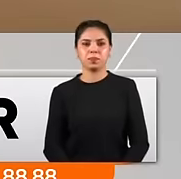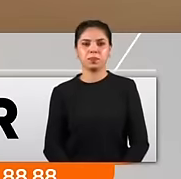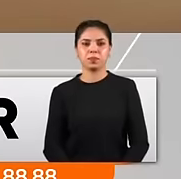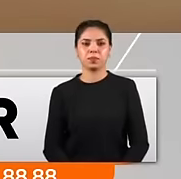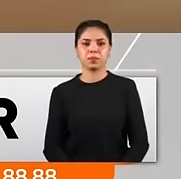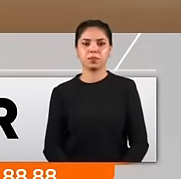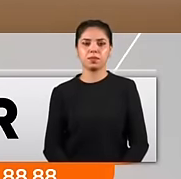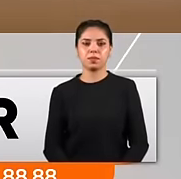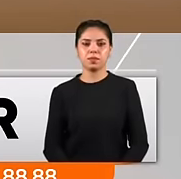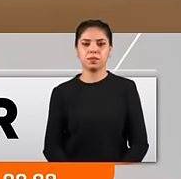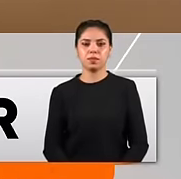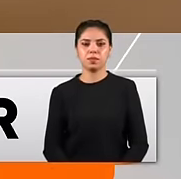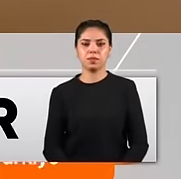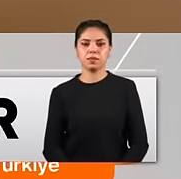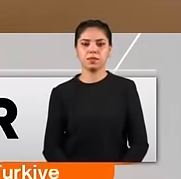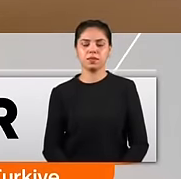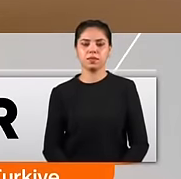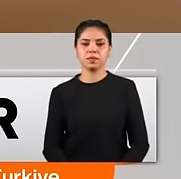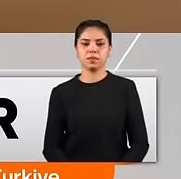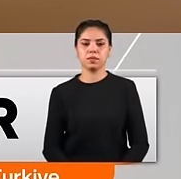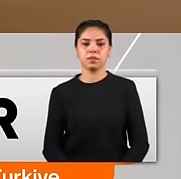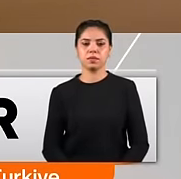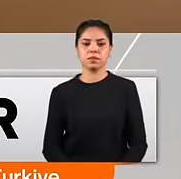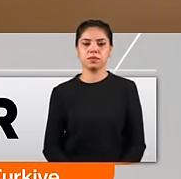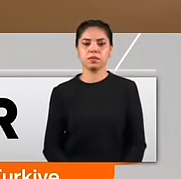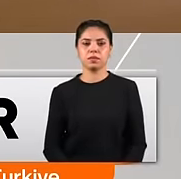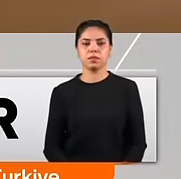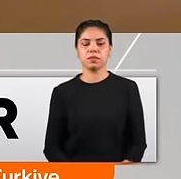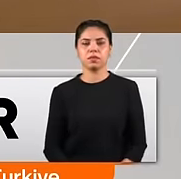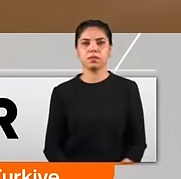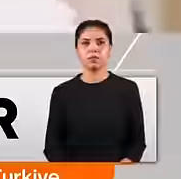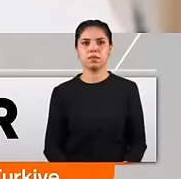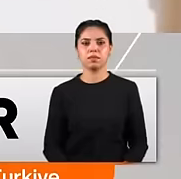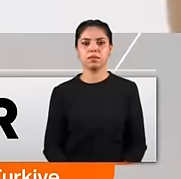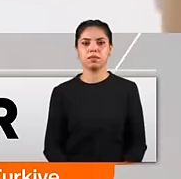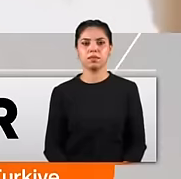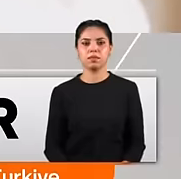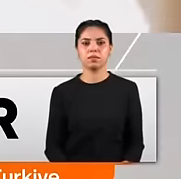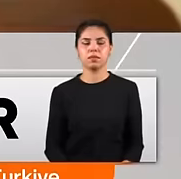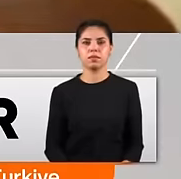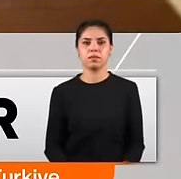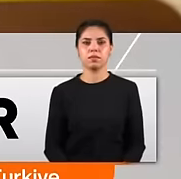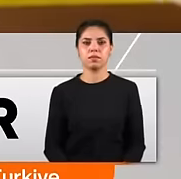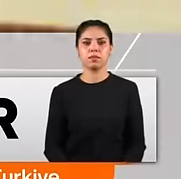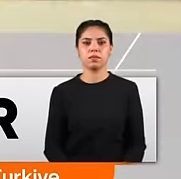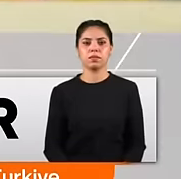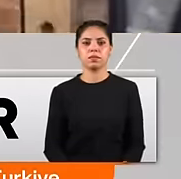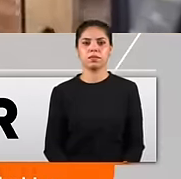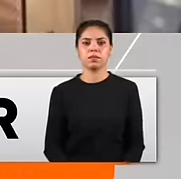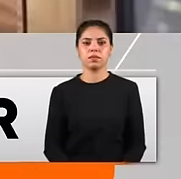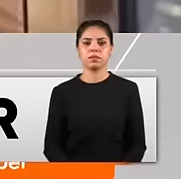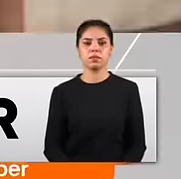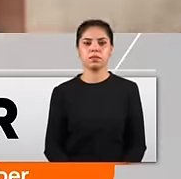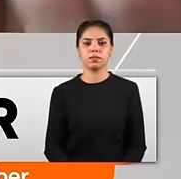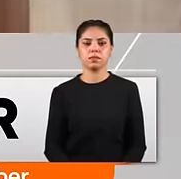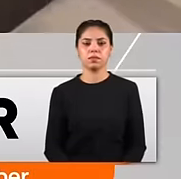ayırdım. Normalde alacağım ürün onun 2-3 katı fiyattaydı. Böylelikle daha ucuz almış oldum internette. Kasım ayında normal aylara göre 2 katı